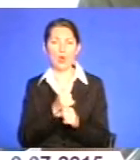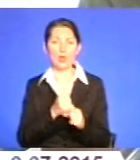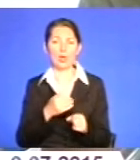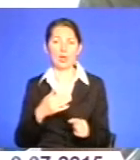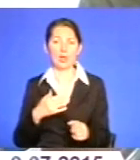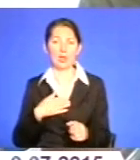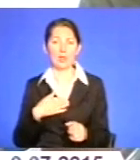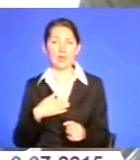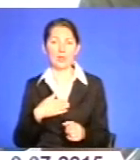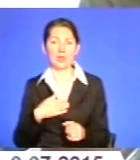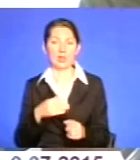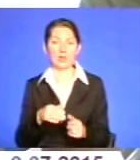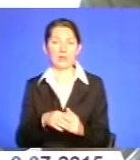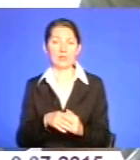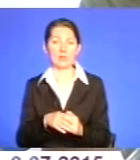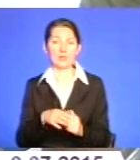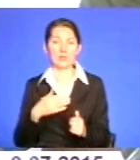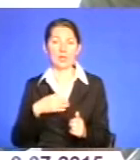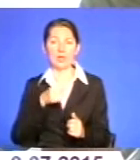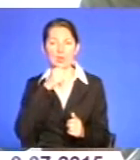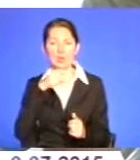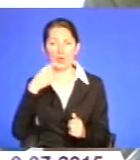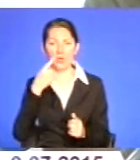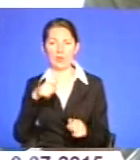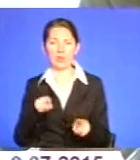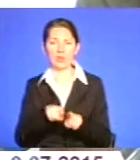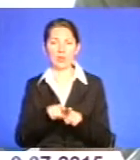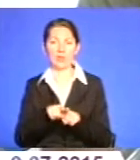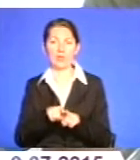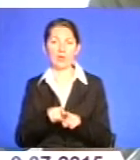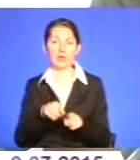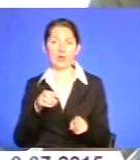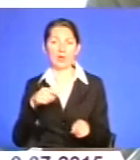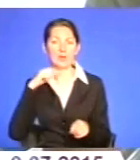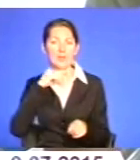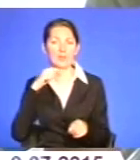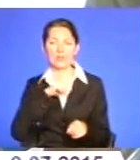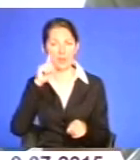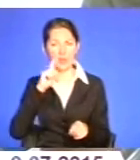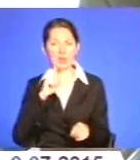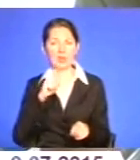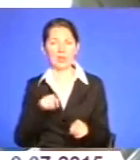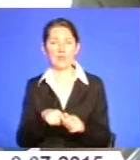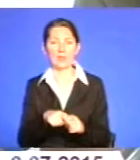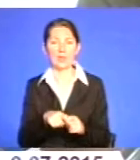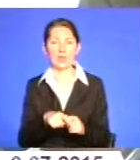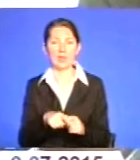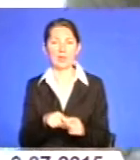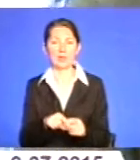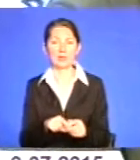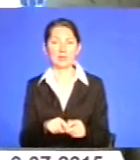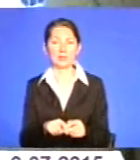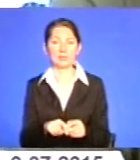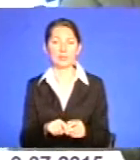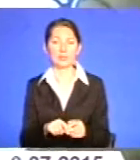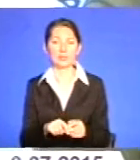фіру мазати, коли їдеш возом. Мазати колеса. Оце їм дають таку їду. І